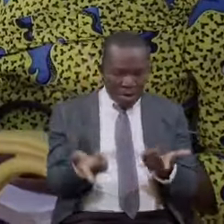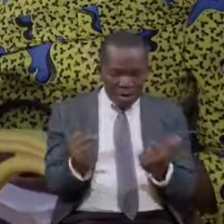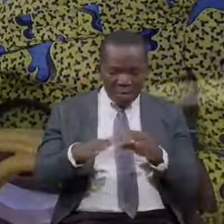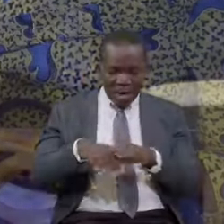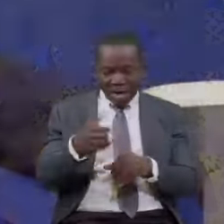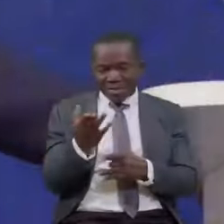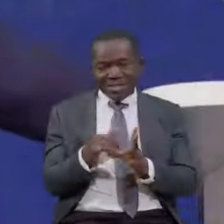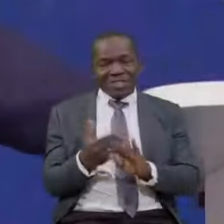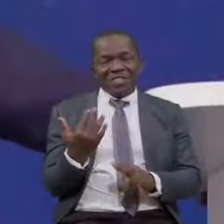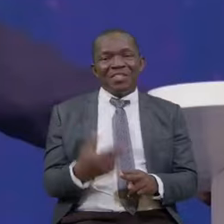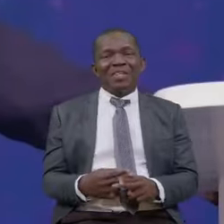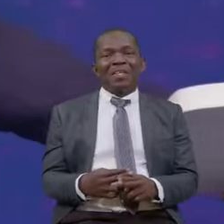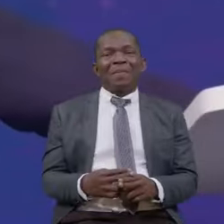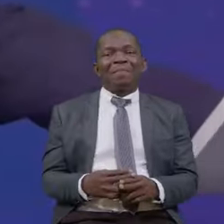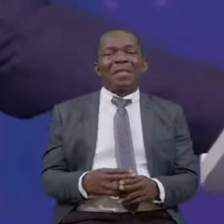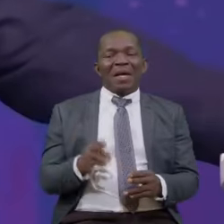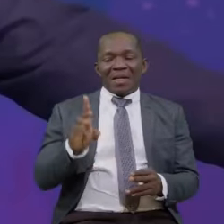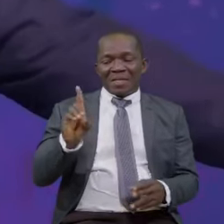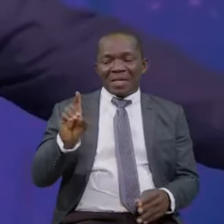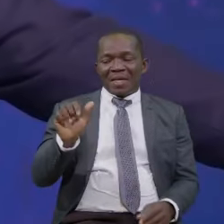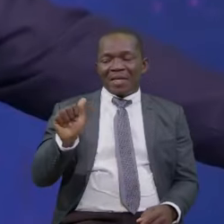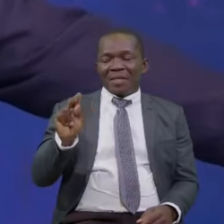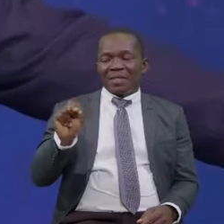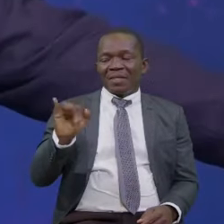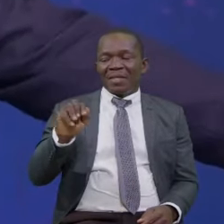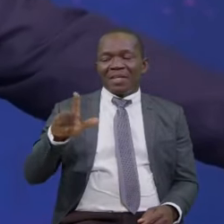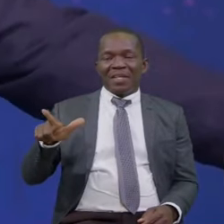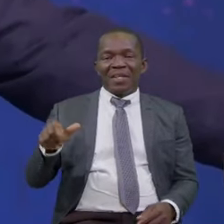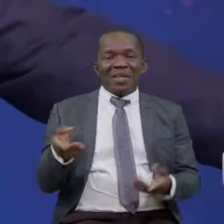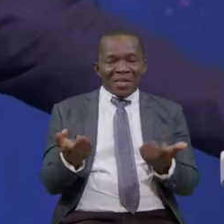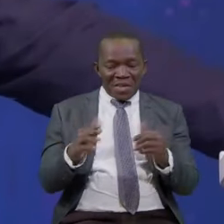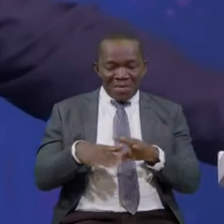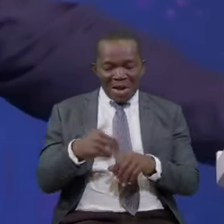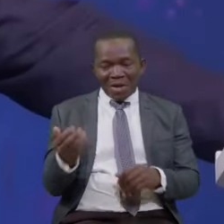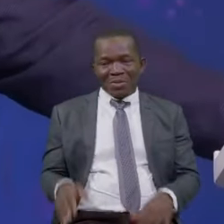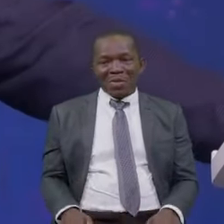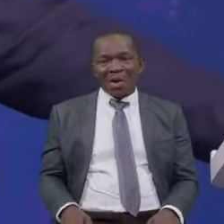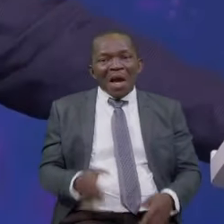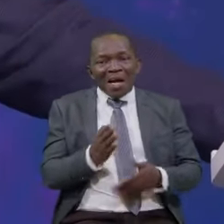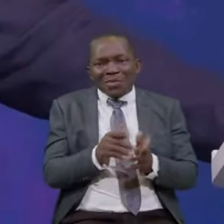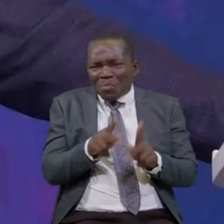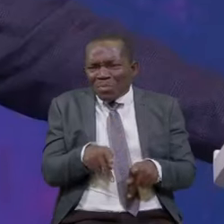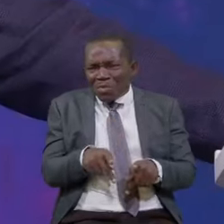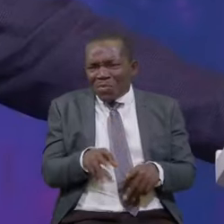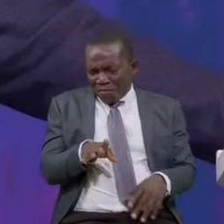et certains ont dit oh vous connaissez le secret C lion n'avait pas faim en ce moment-là et parce qu'il n'avait